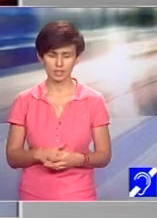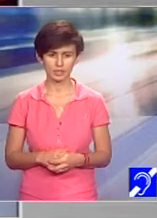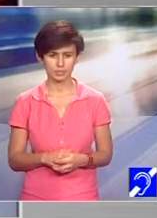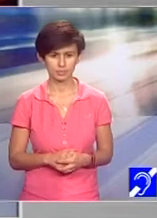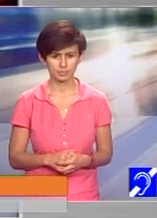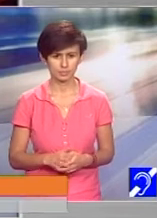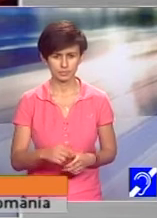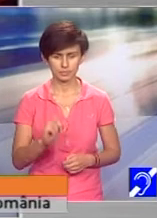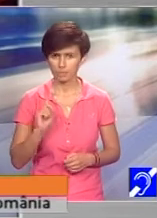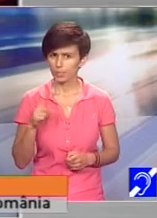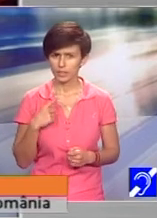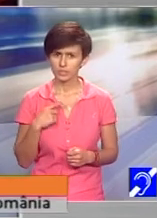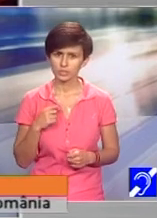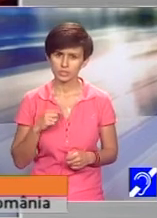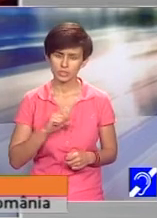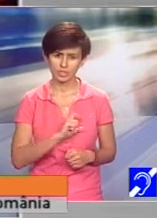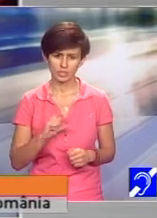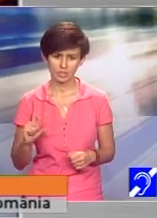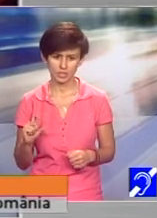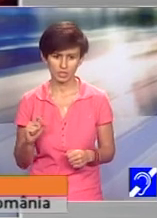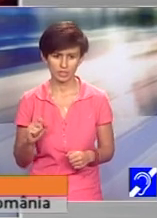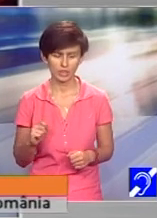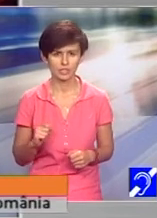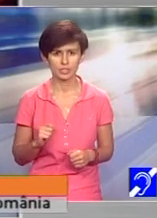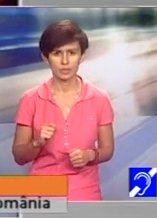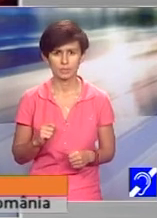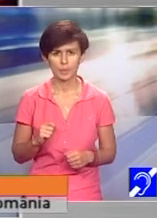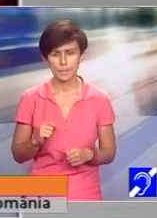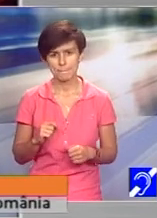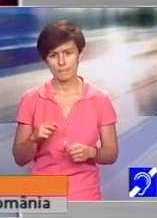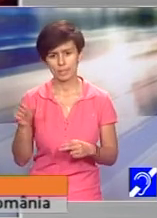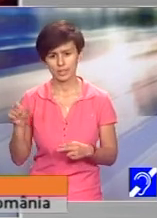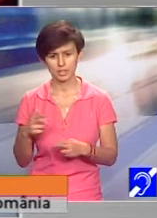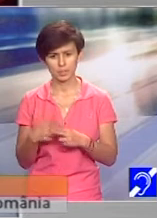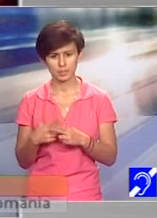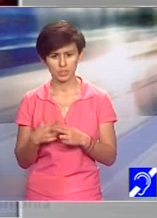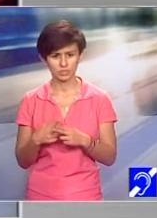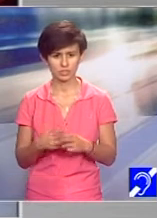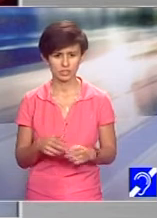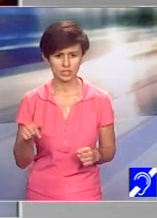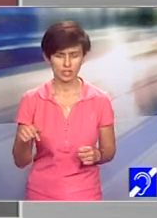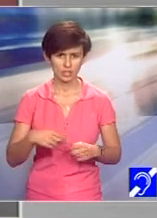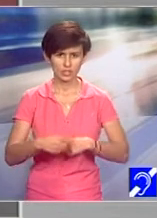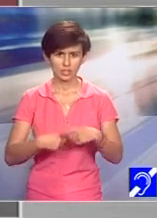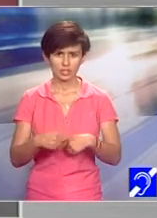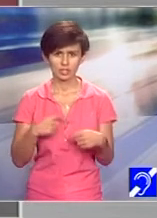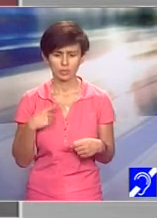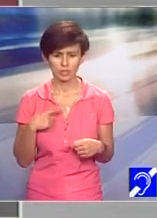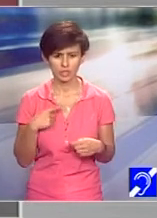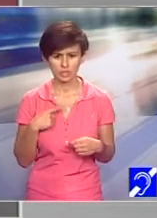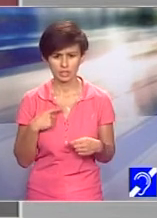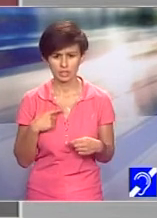Nu sunt de vină pacienții, sunt mai grăbiți așa. Nu știu, în sistemul acesta e volumul de lucru mai mare?